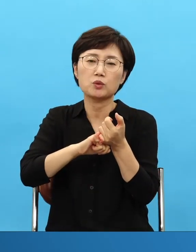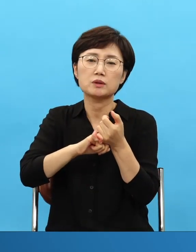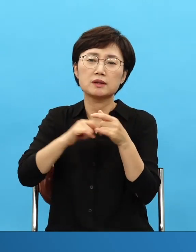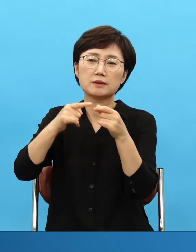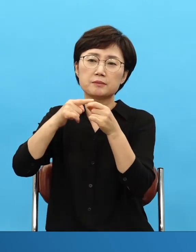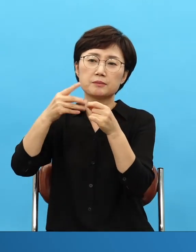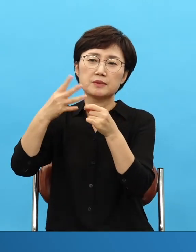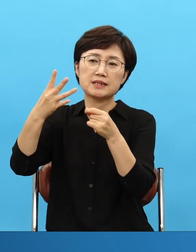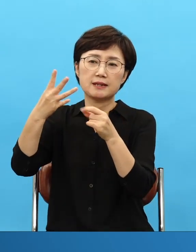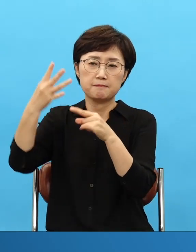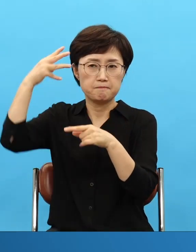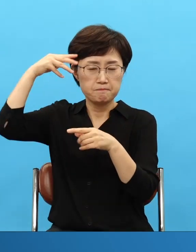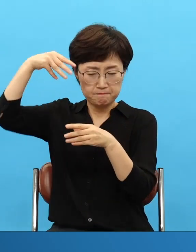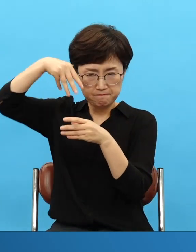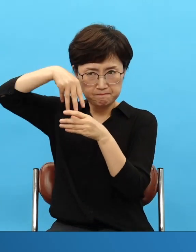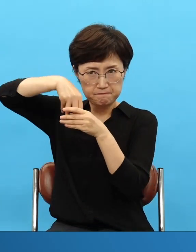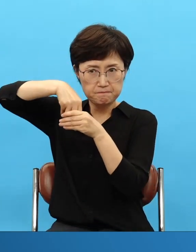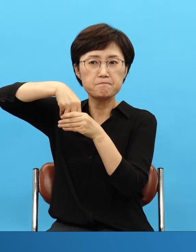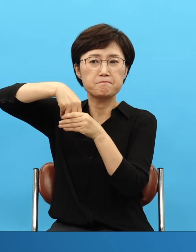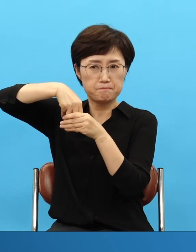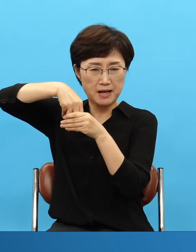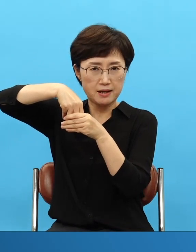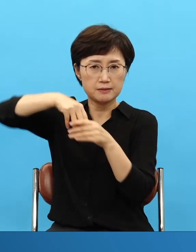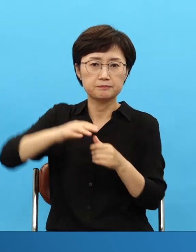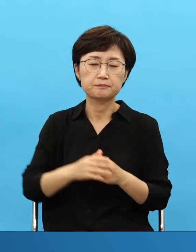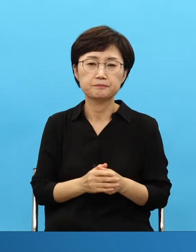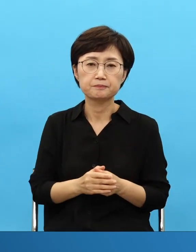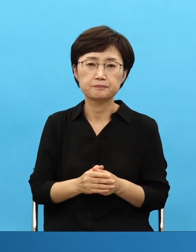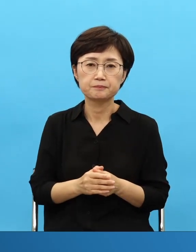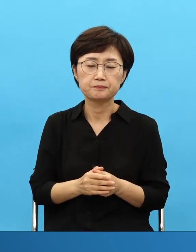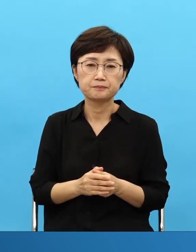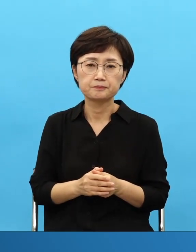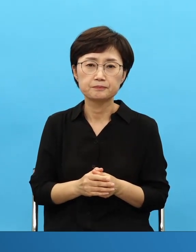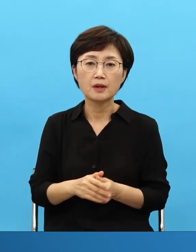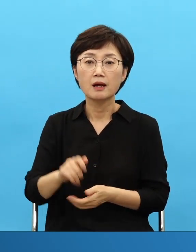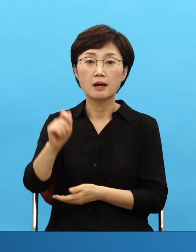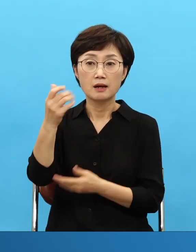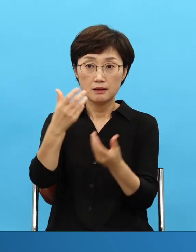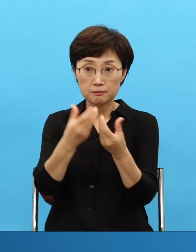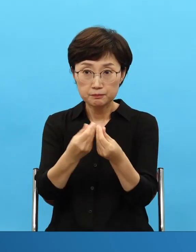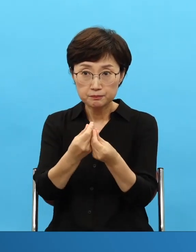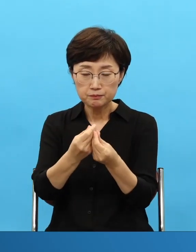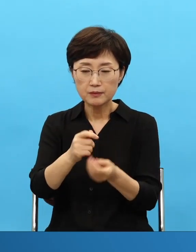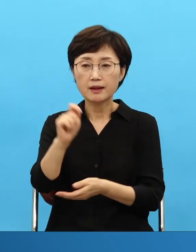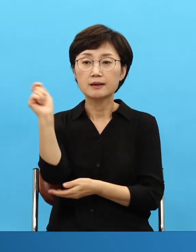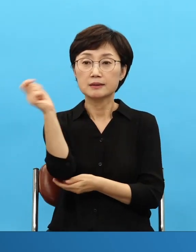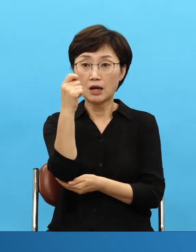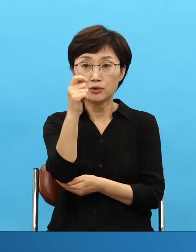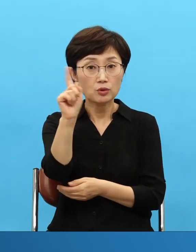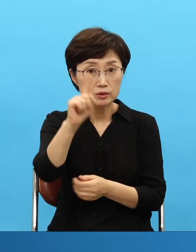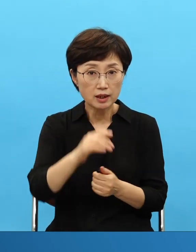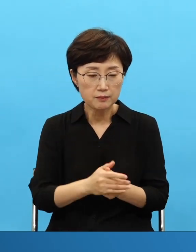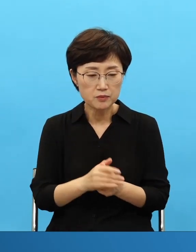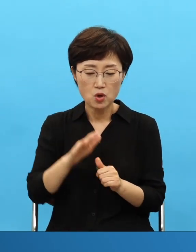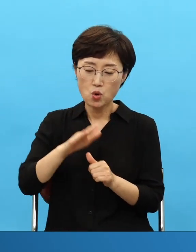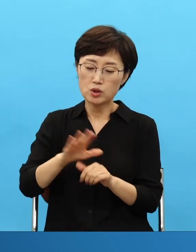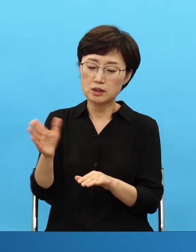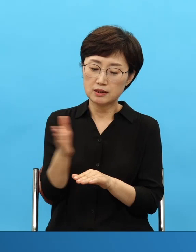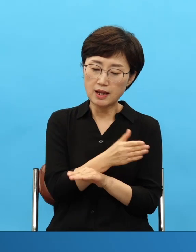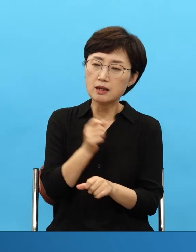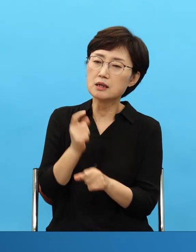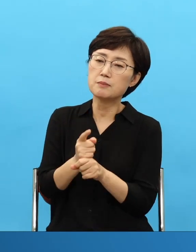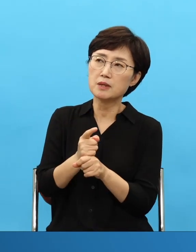yourself the partisan of 24-hour prayer. 다윗은 어릴 때 심었잖아요. David planted this inside him when he was